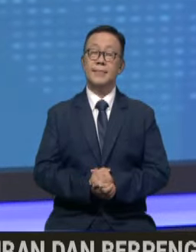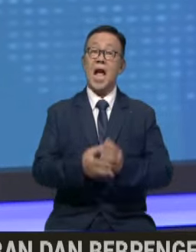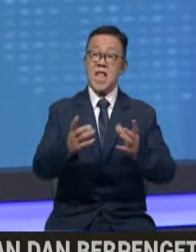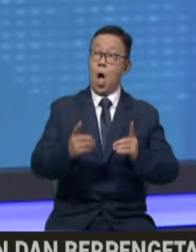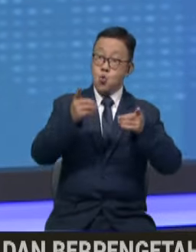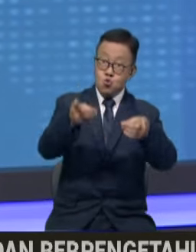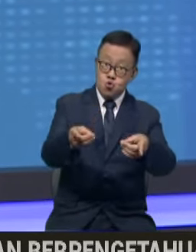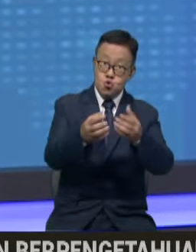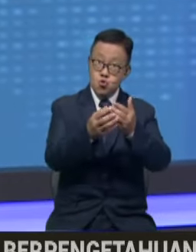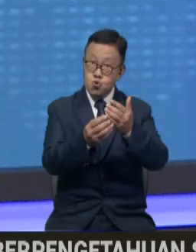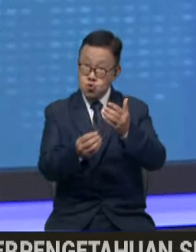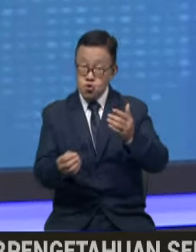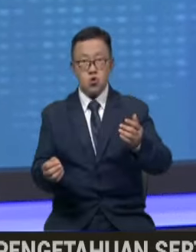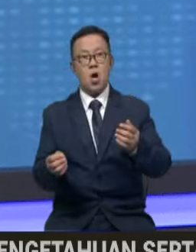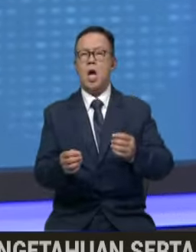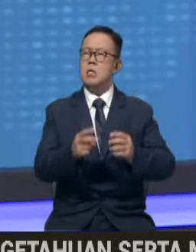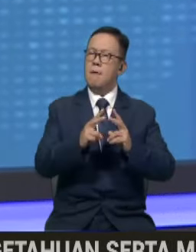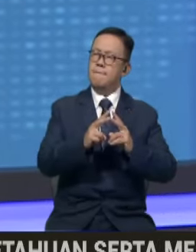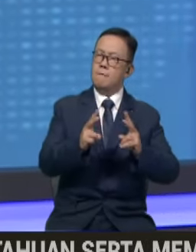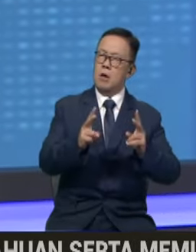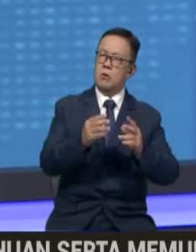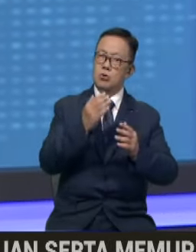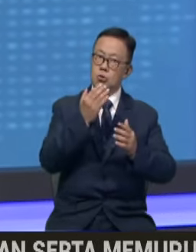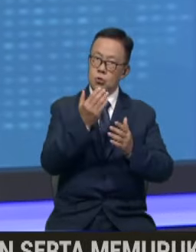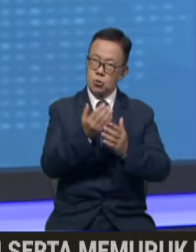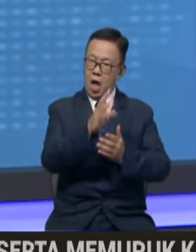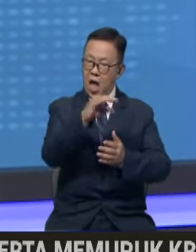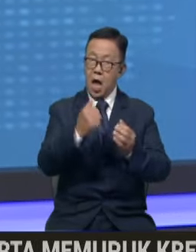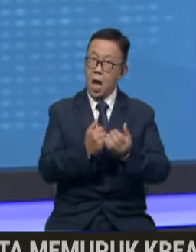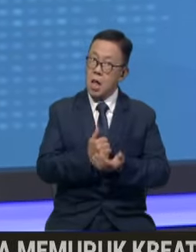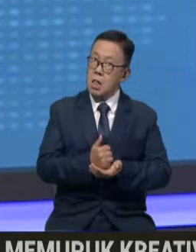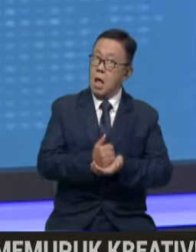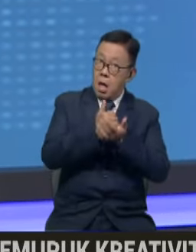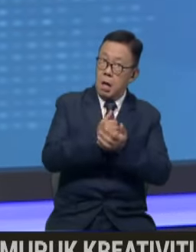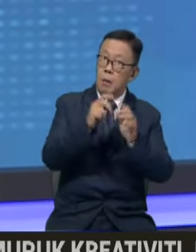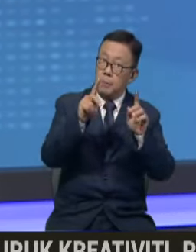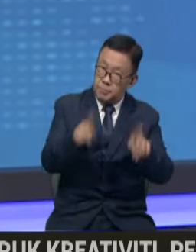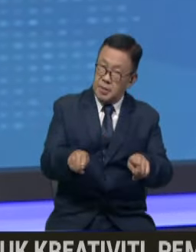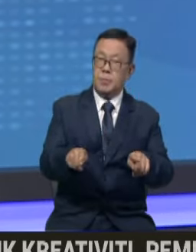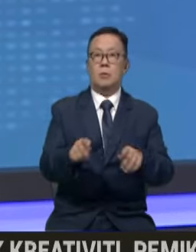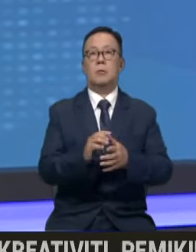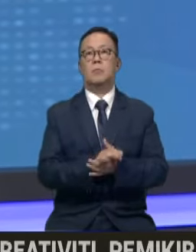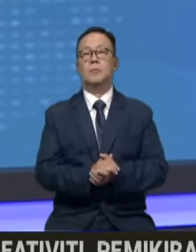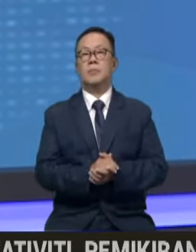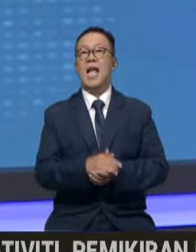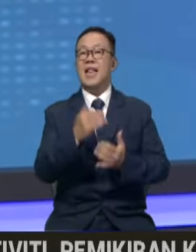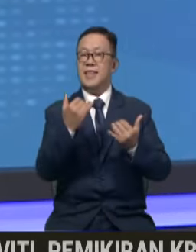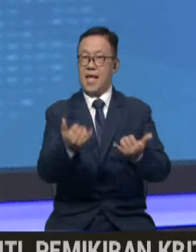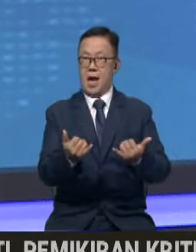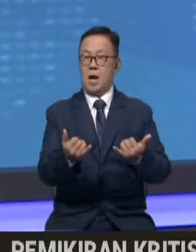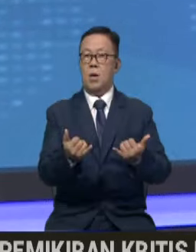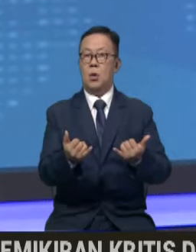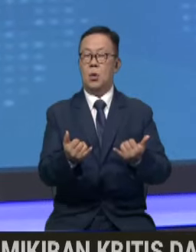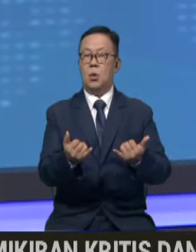Menderma darah merupakan amalan berkebajikan yang dapat membantu mereka yang memerlukan. Sebuah itu, Balai Khazanah Islam Sultan